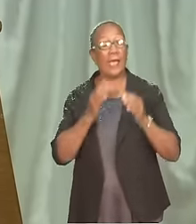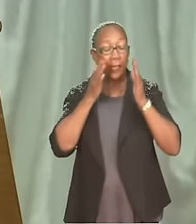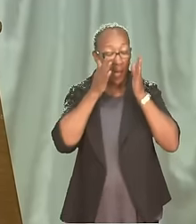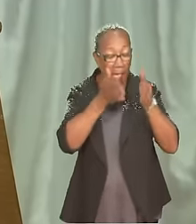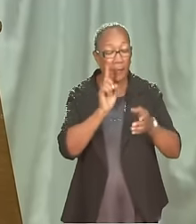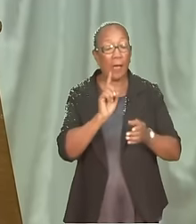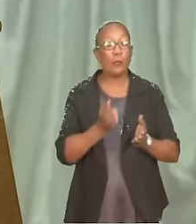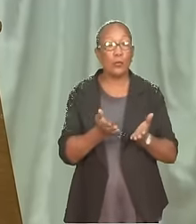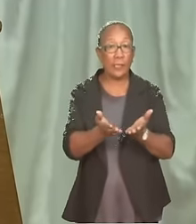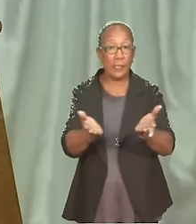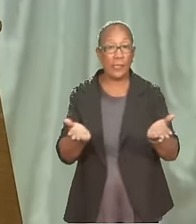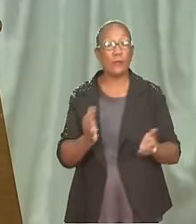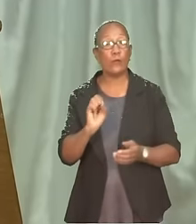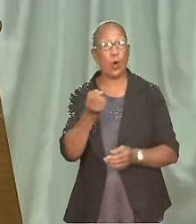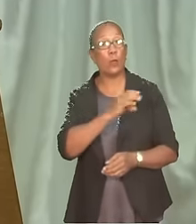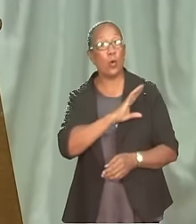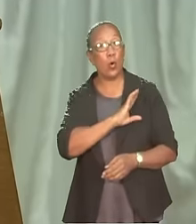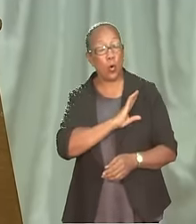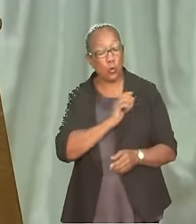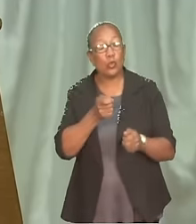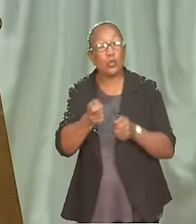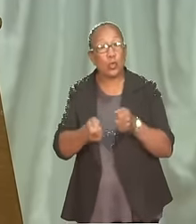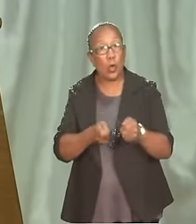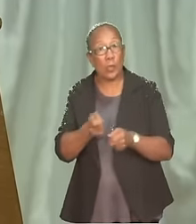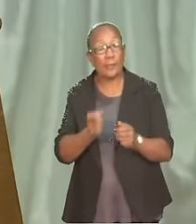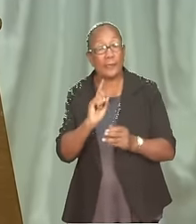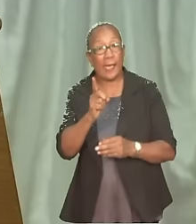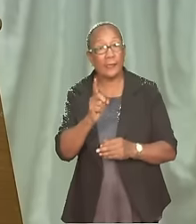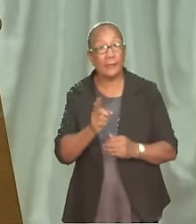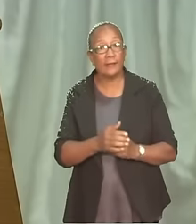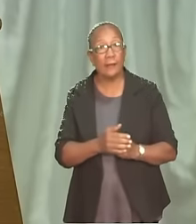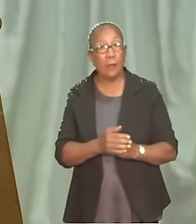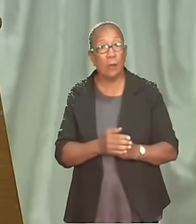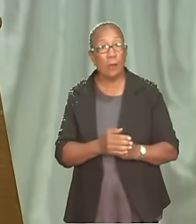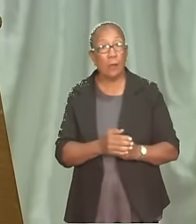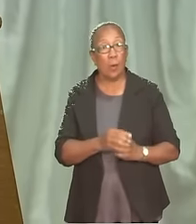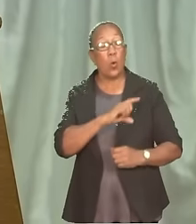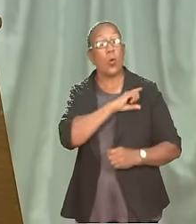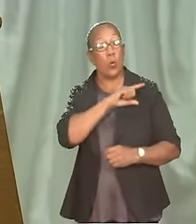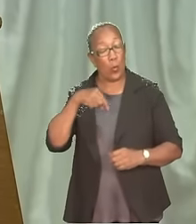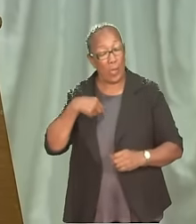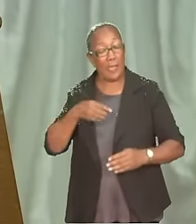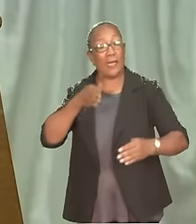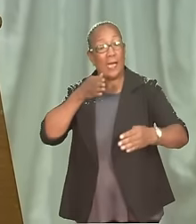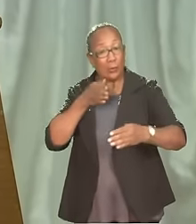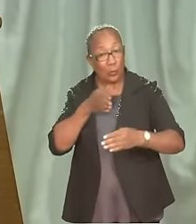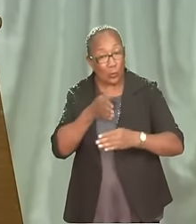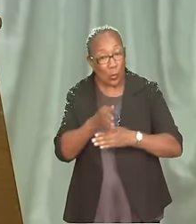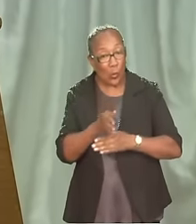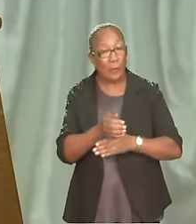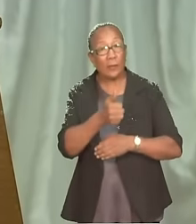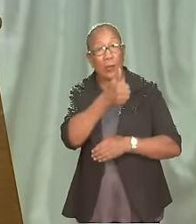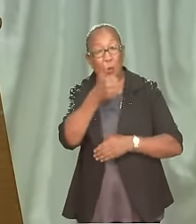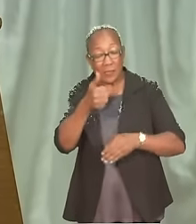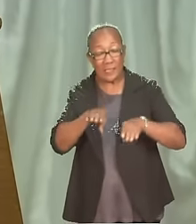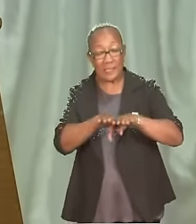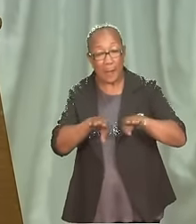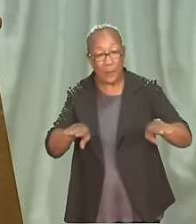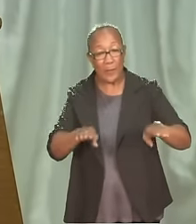schenken om ook te zorgen dat wij doorgaan met onze stabiele regering.